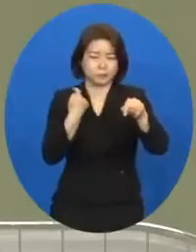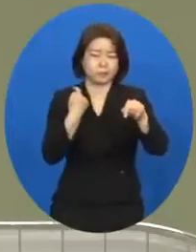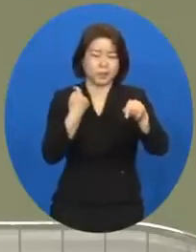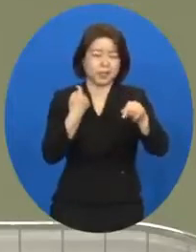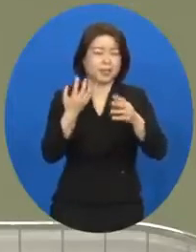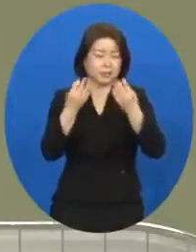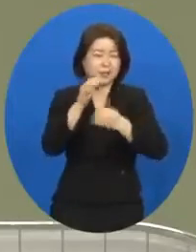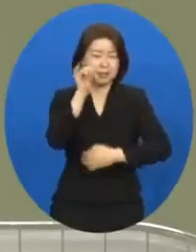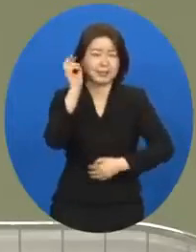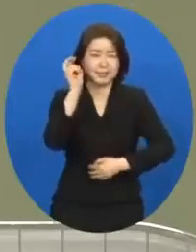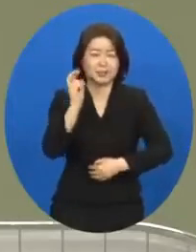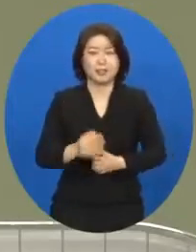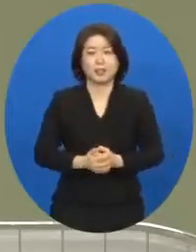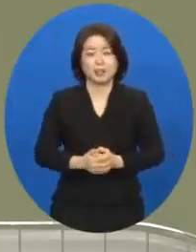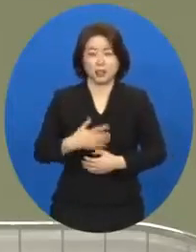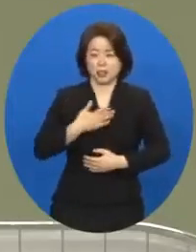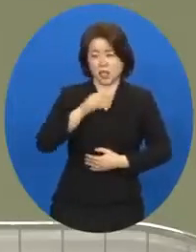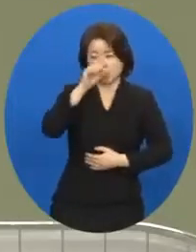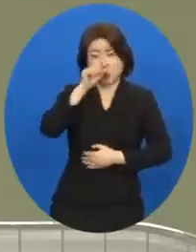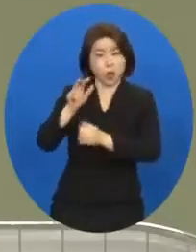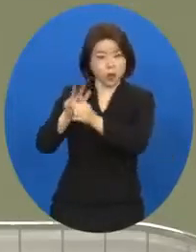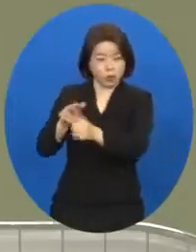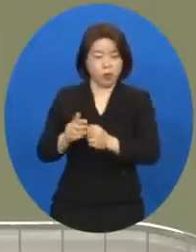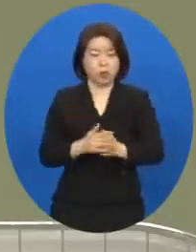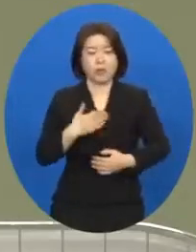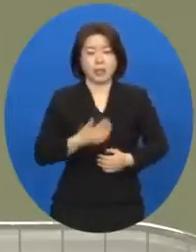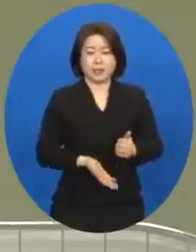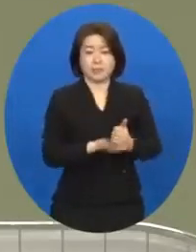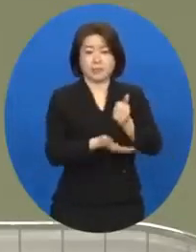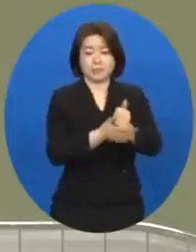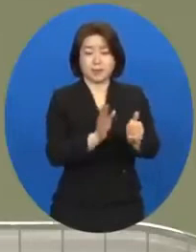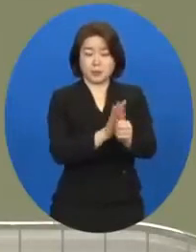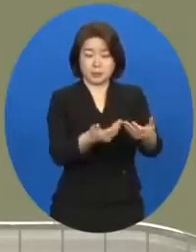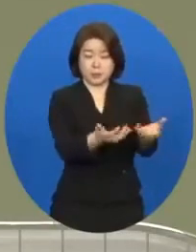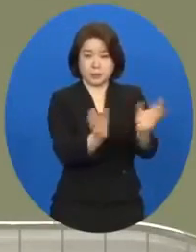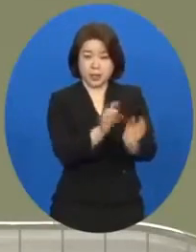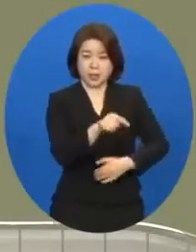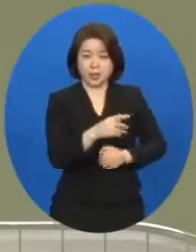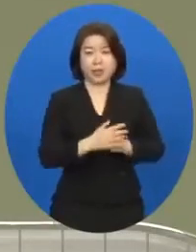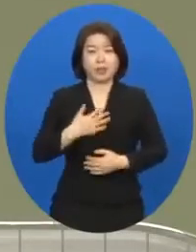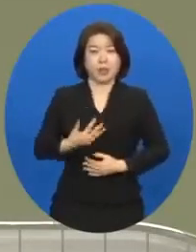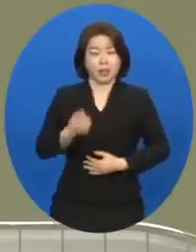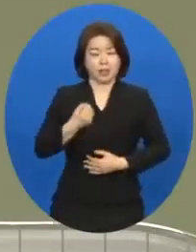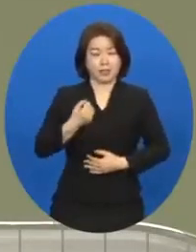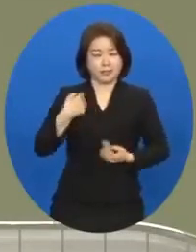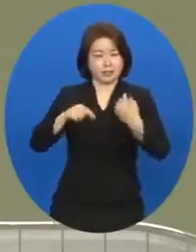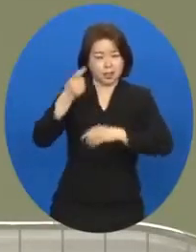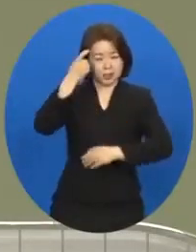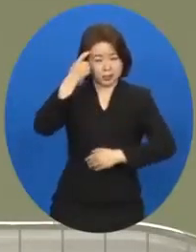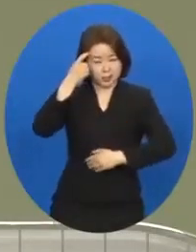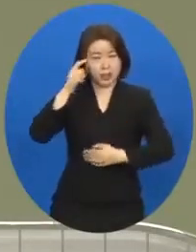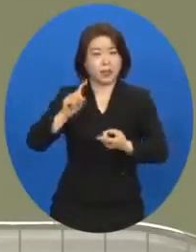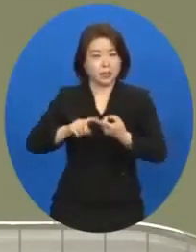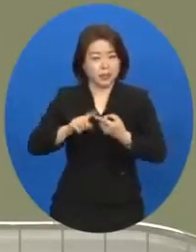있으셨을 겁니다. 내가 좋아하는 후보, 내가 지지하는 정당, 또는 내가 가지고 있는 정치적인 이념에